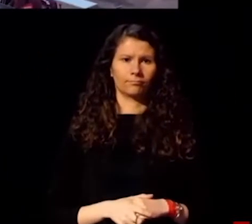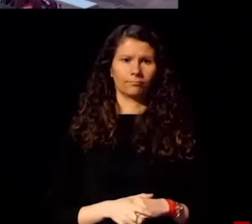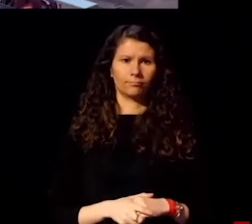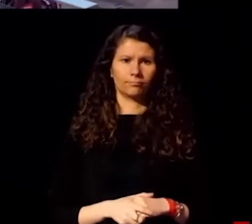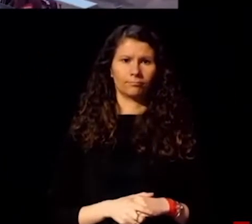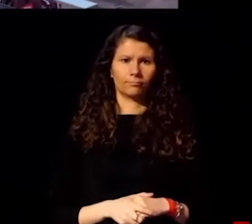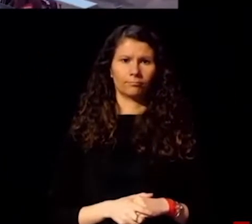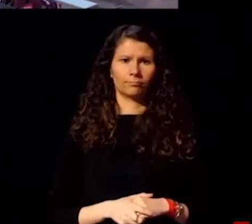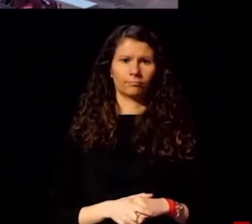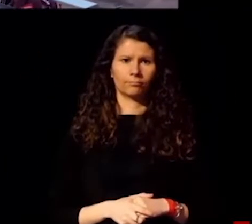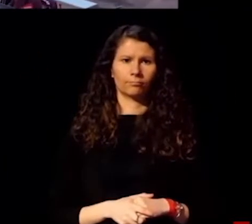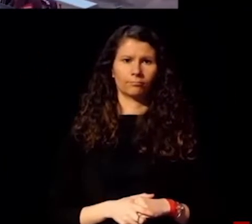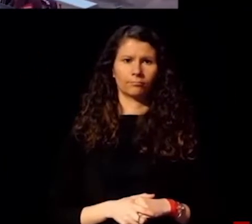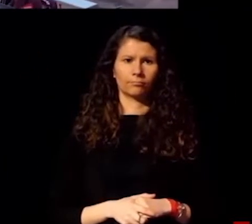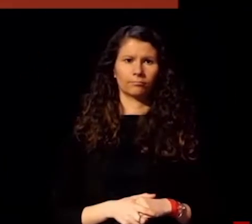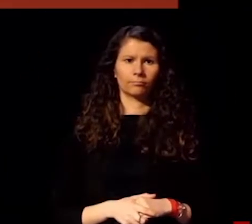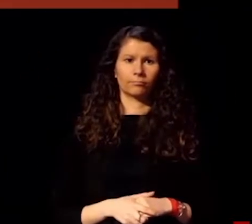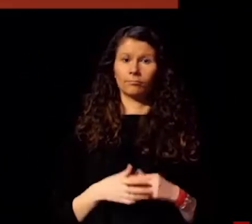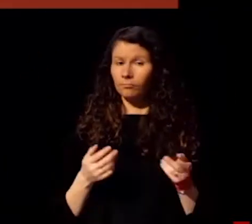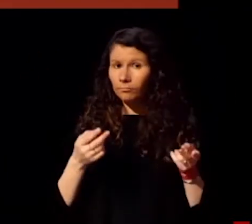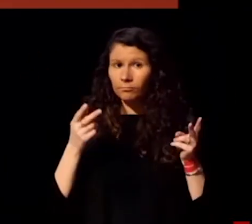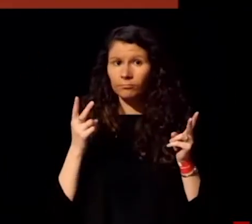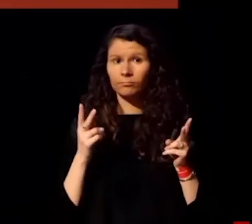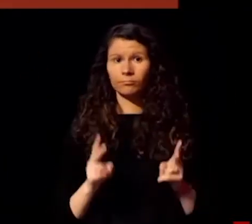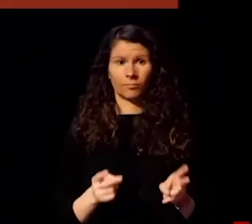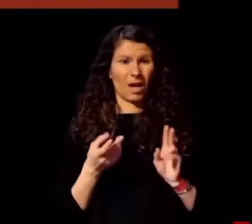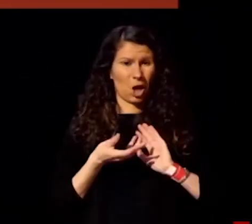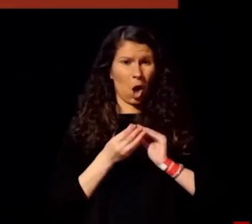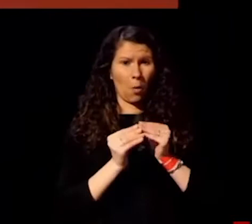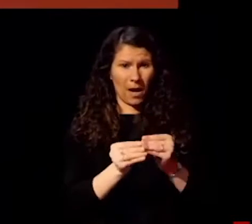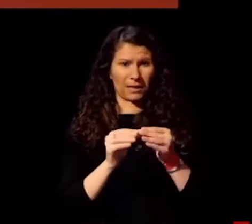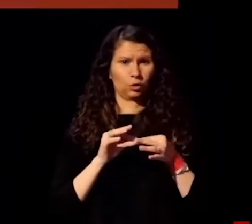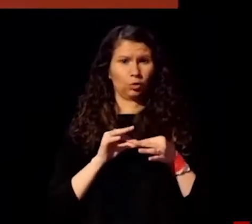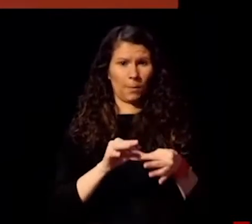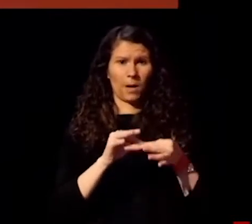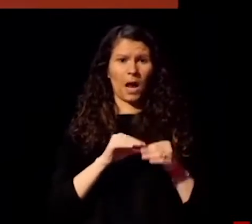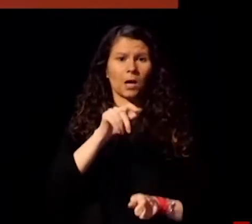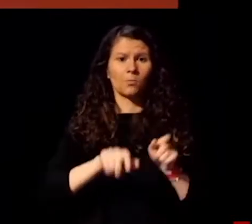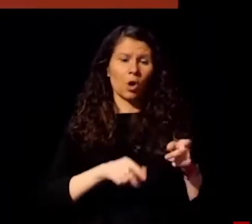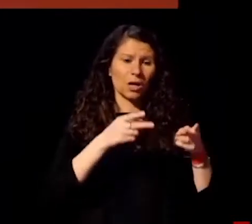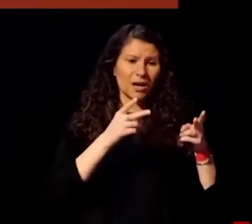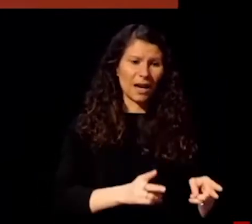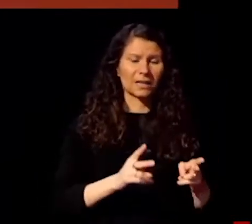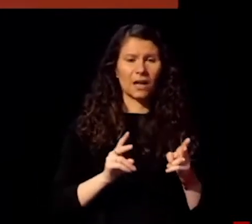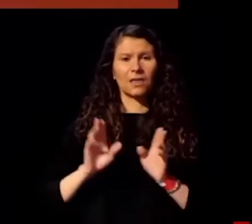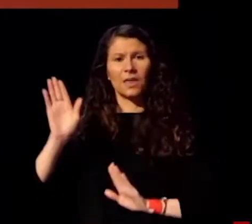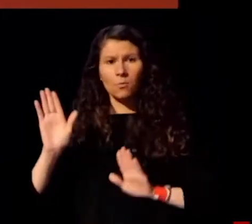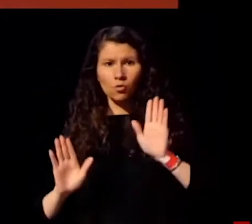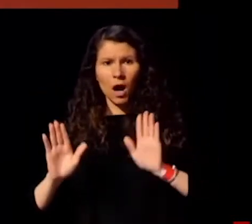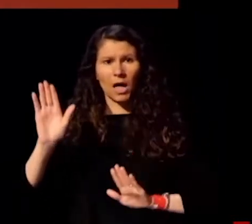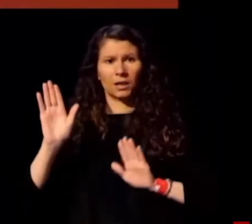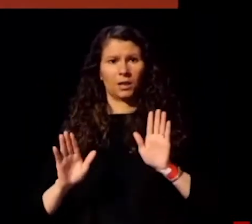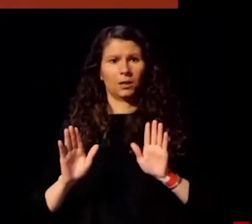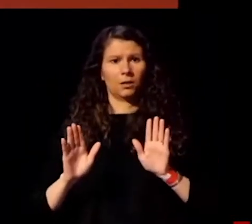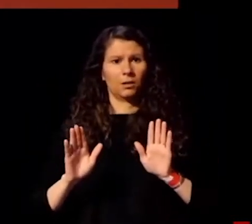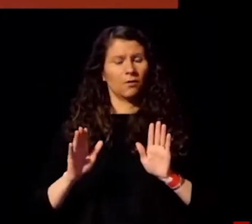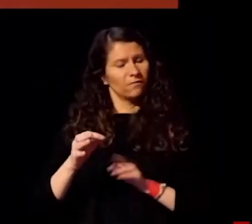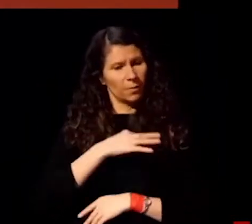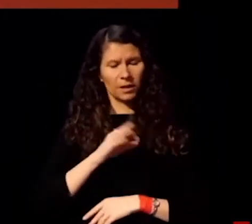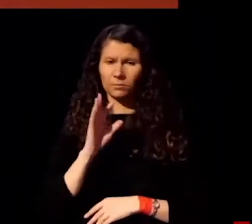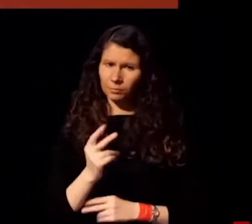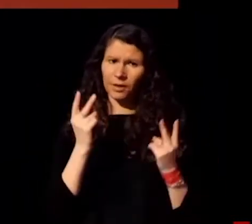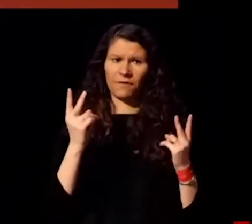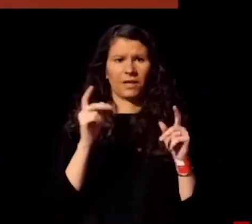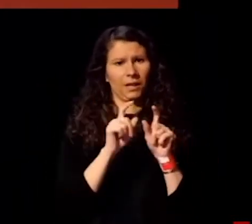auch in diesen komplexen zusammenhängen bleiben bürgerrechte und demokratie meine zentralen themen